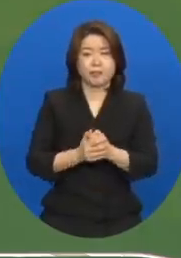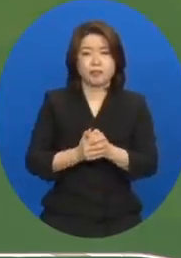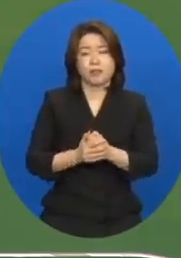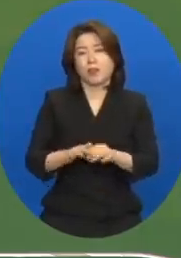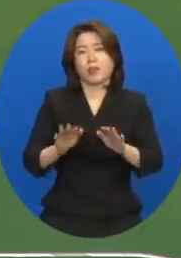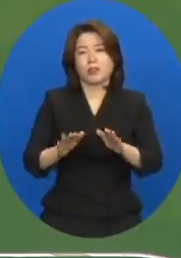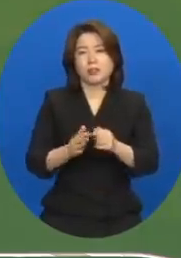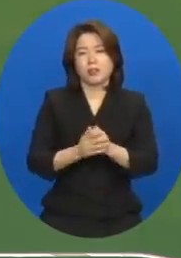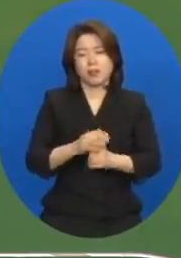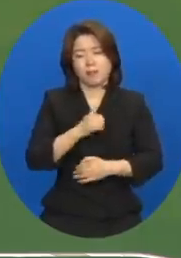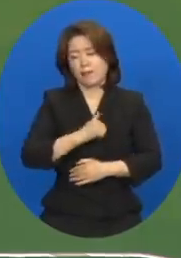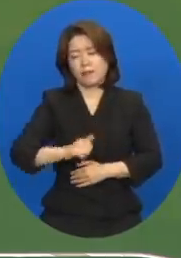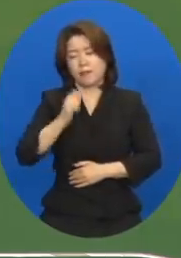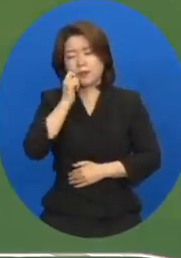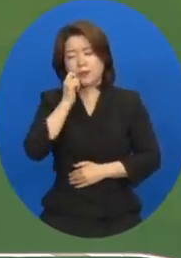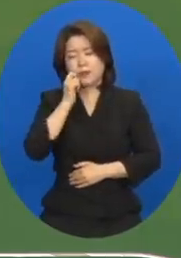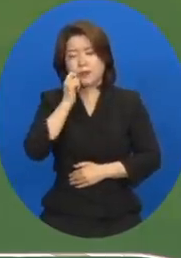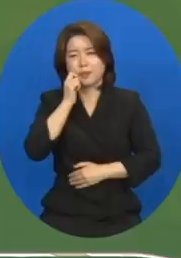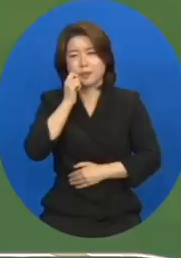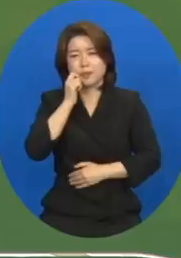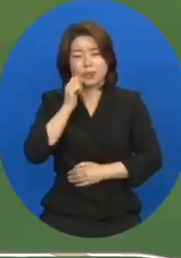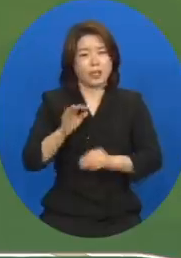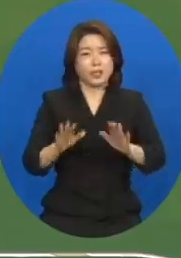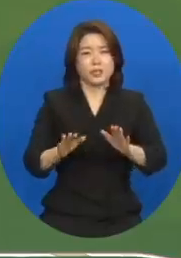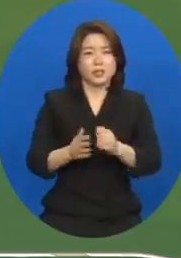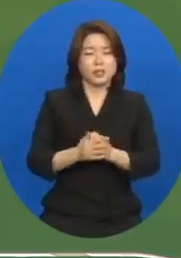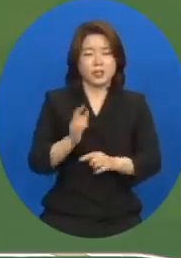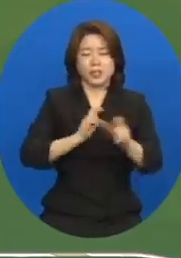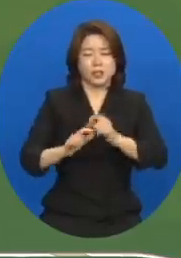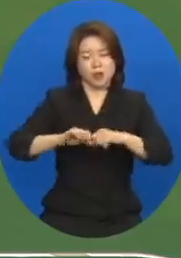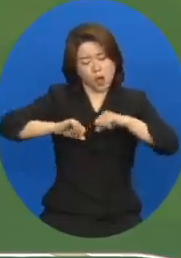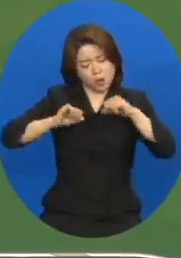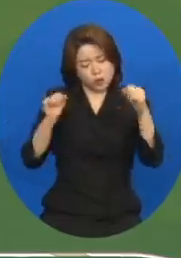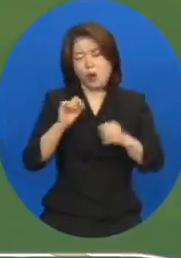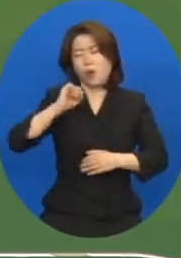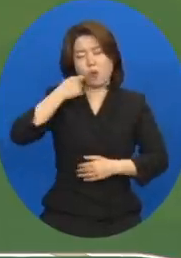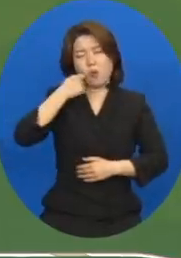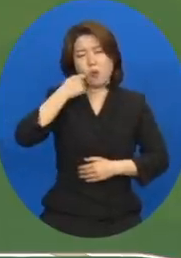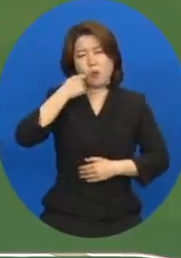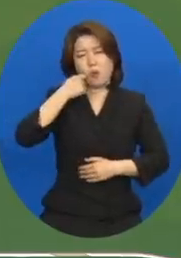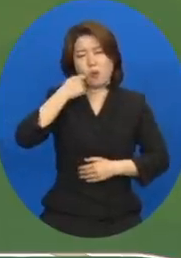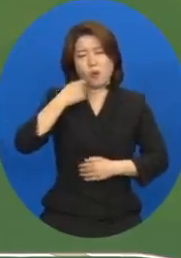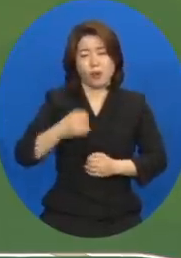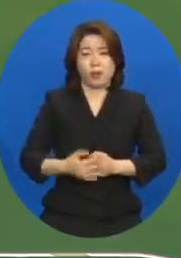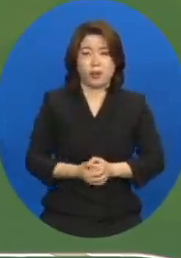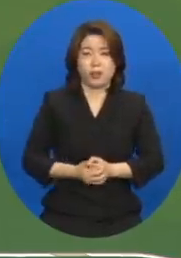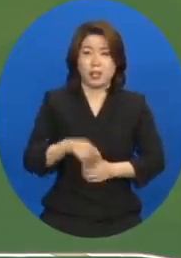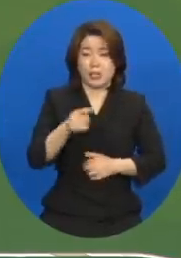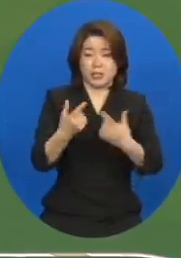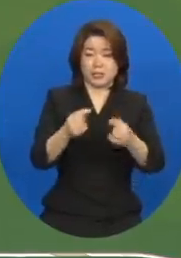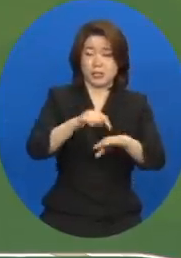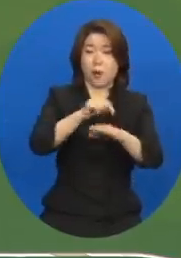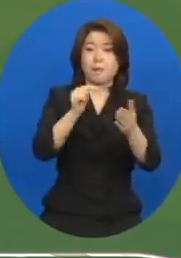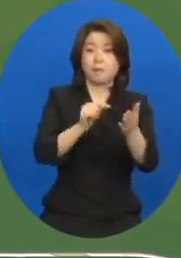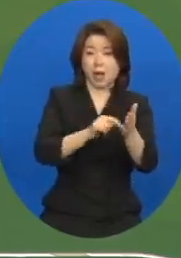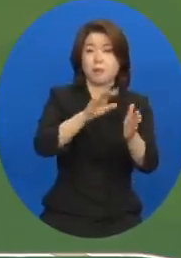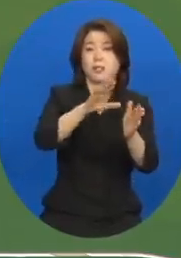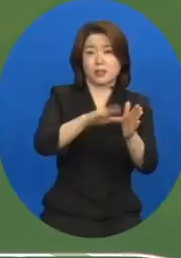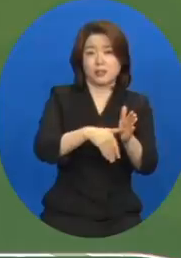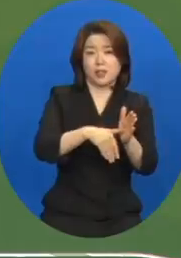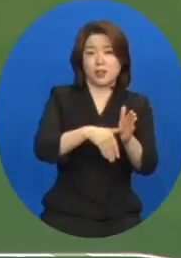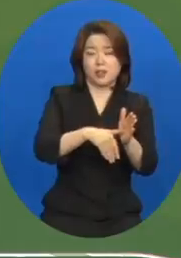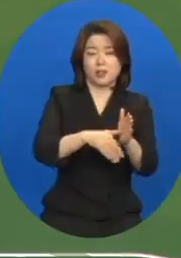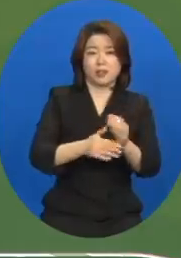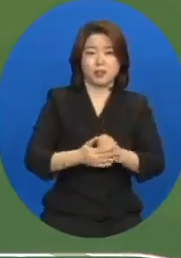이제는 더 못 견디겠어요. 이제는 더 순종하기 힘들어요. 그런 심정일 때